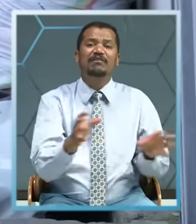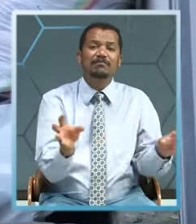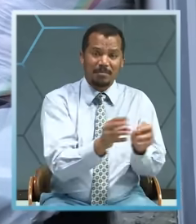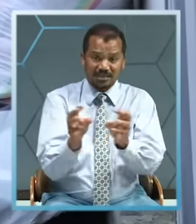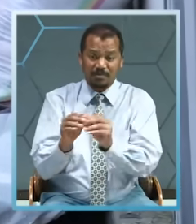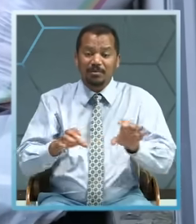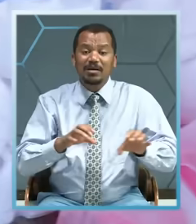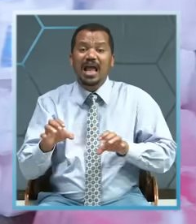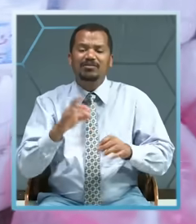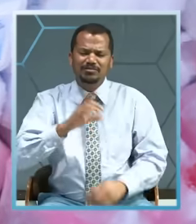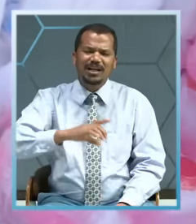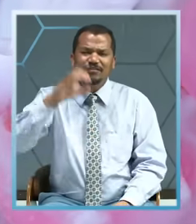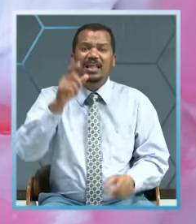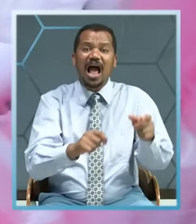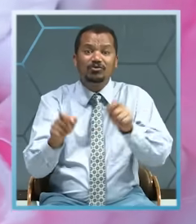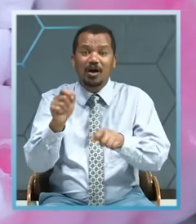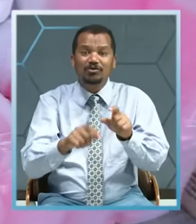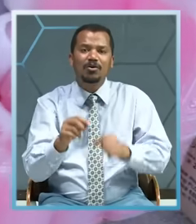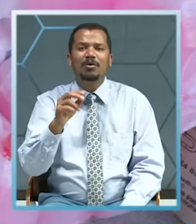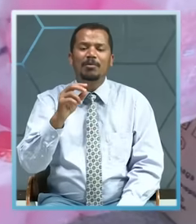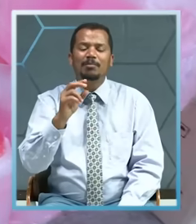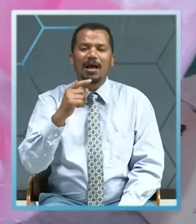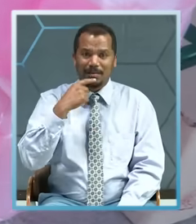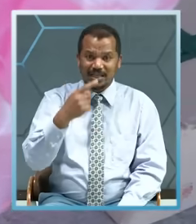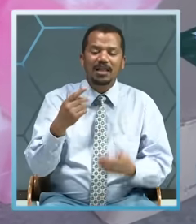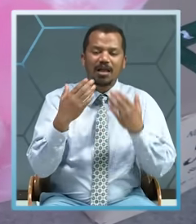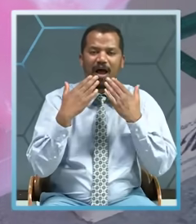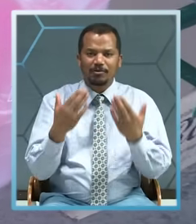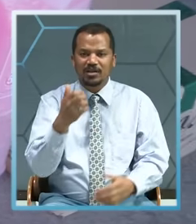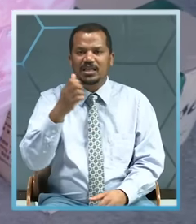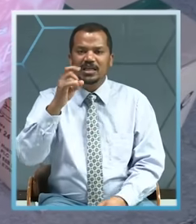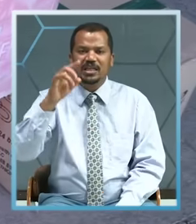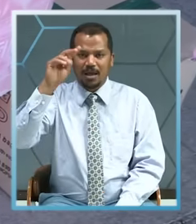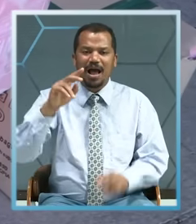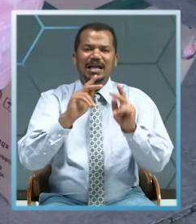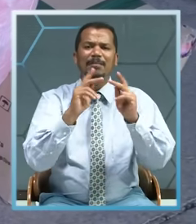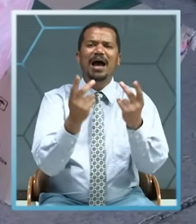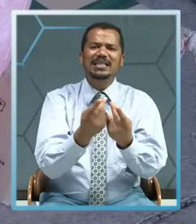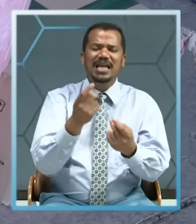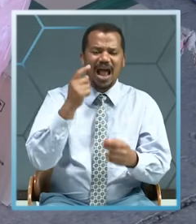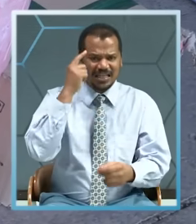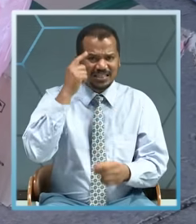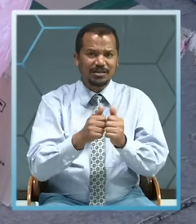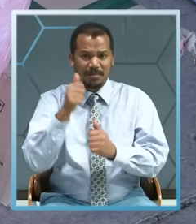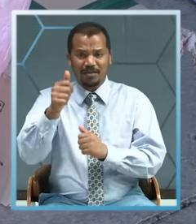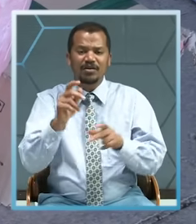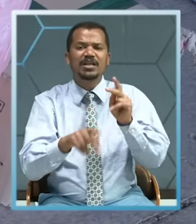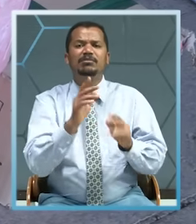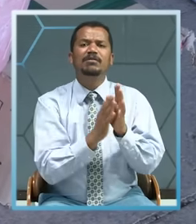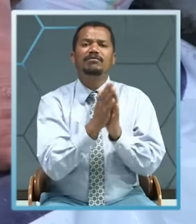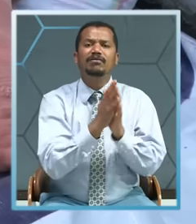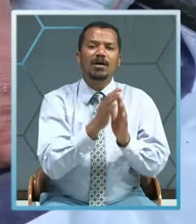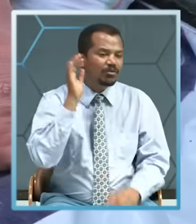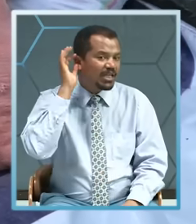ድጋፍ በማሰባሰብ ያደረጉትን ከፍተኛ አስተዋጽኦ በማንሳት አመስግነዋል። ኢዜማ ከፓርቲ አስተሳሰብ ባለፈ